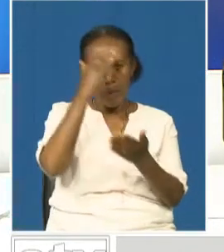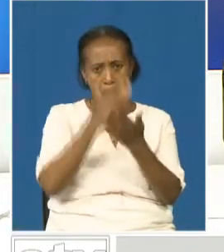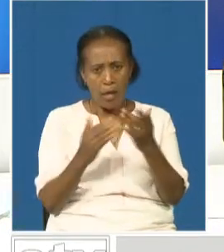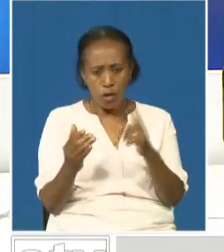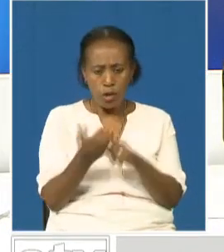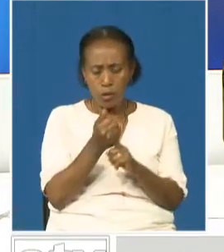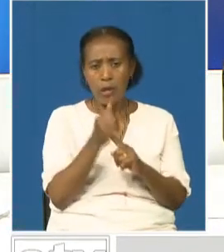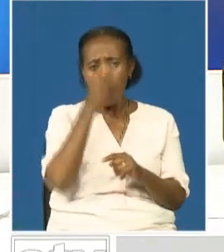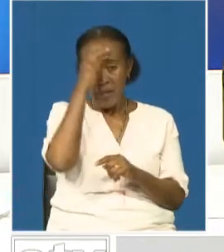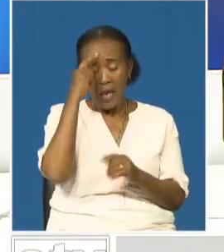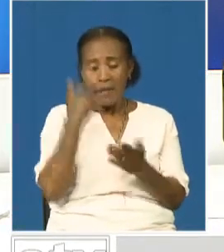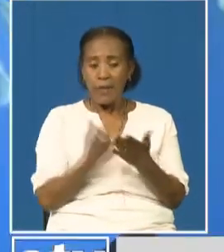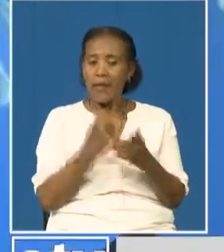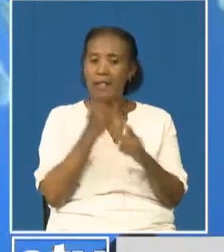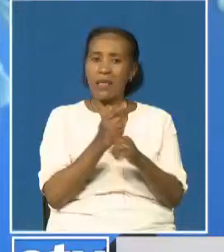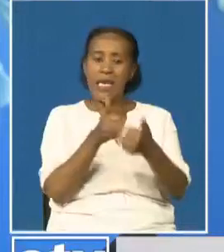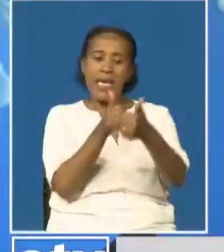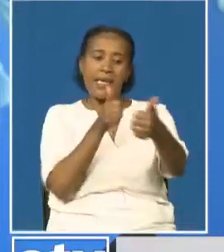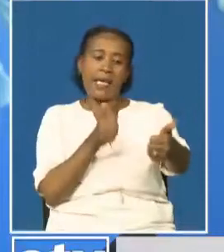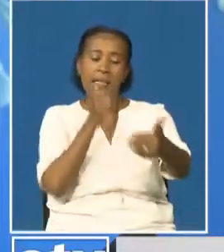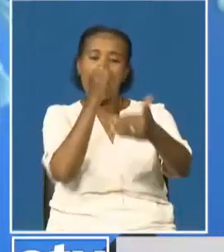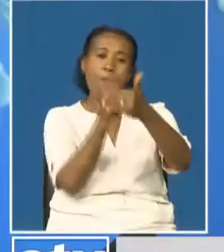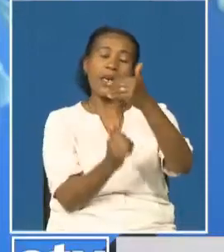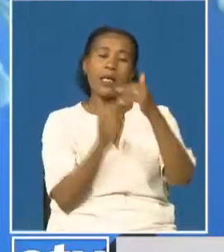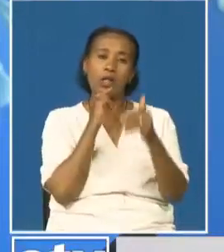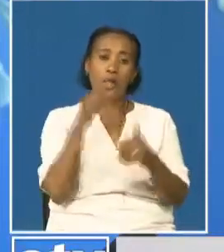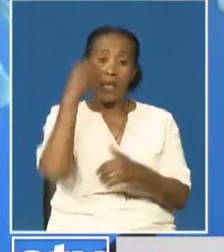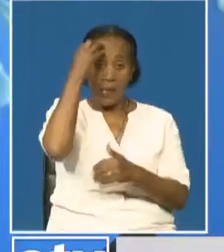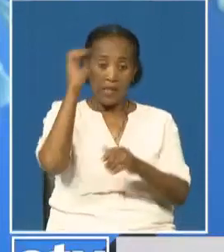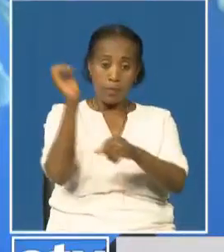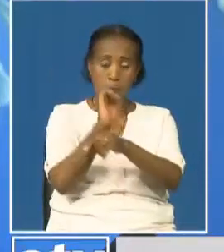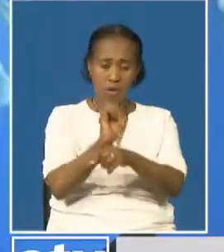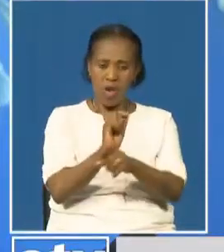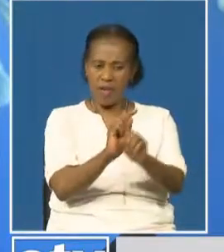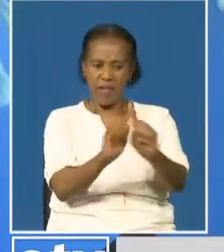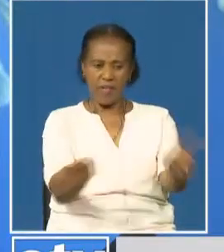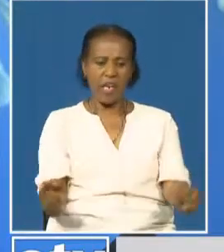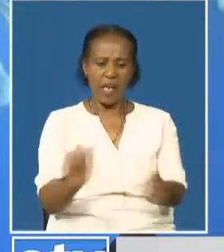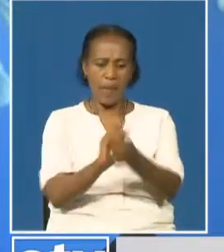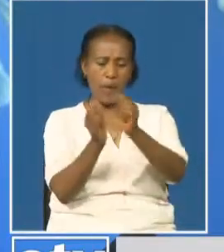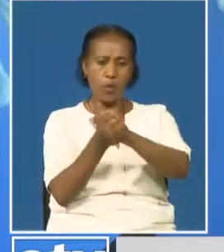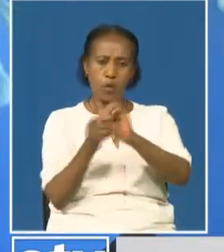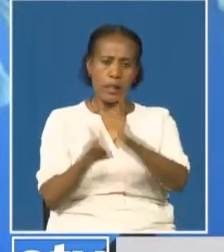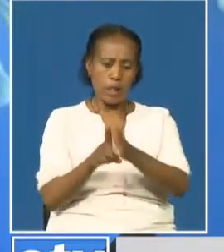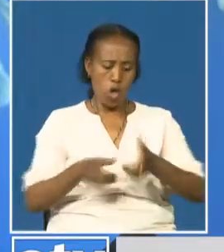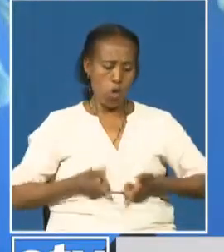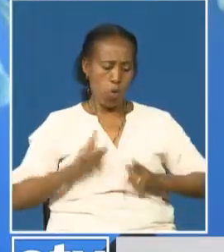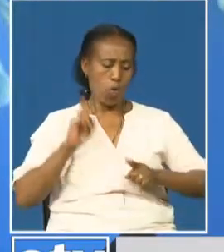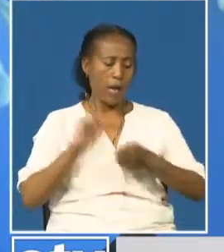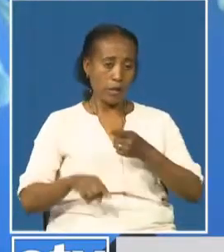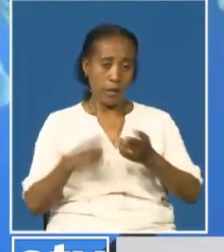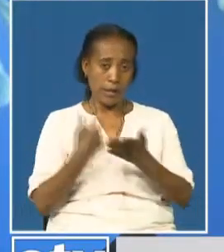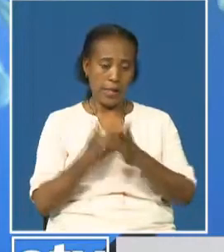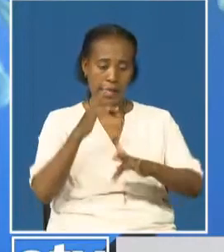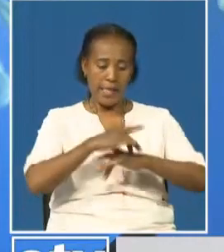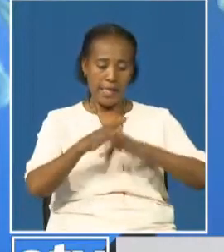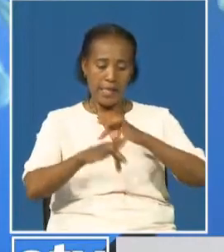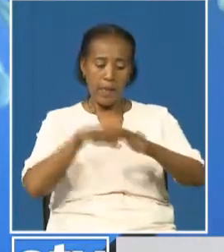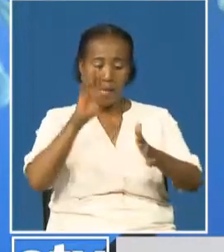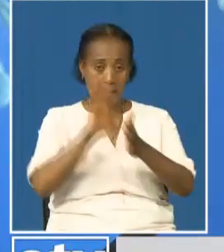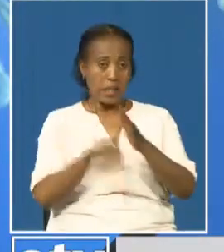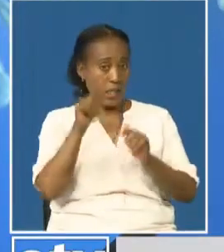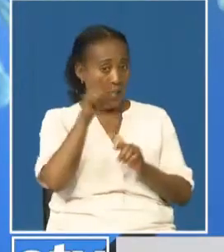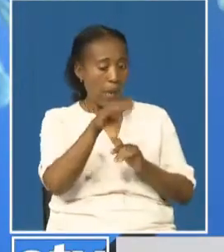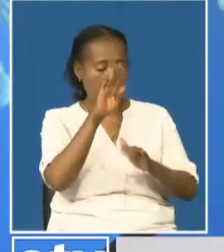ግማሽ የተደረገበት ምክንያት ንክኪ ርቀትን ለመቀነስ ነው። የመንግስት መኪና ስለሆነ የተለየ የሚለወጥ ህግ ሊኖር አይችልም። እዚህም ንክኪ መቀነስ ነው፣ እዛም